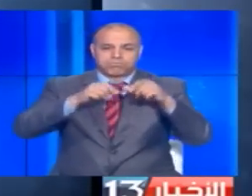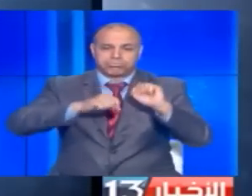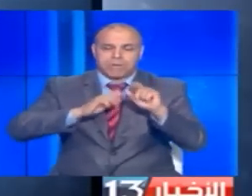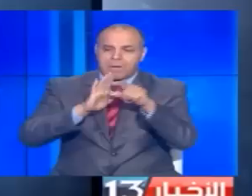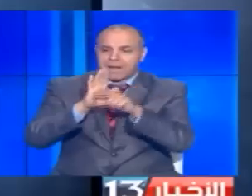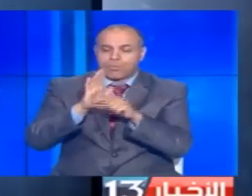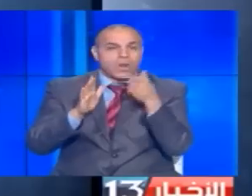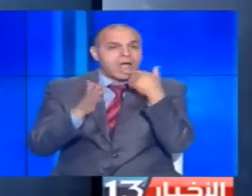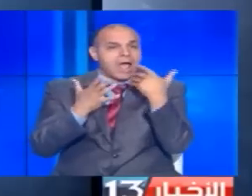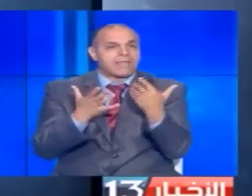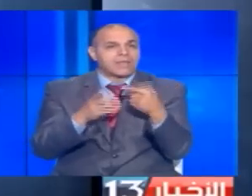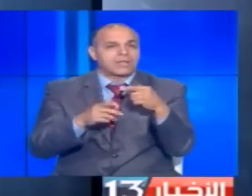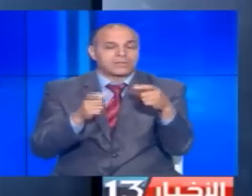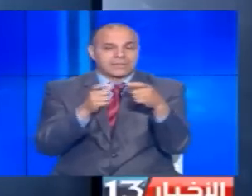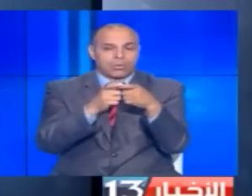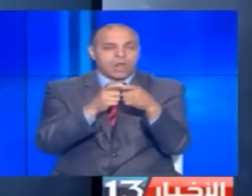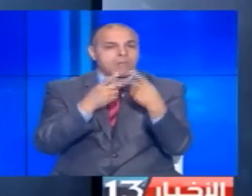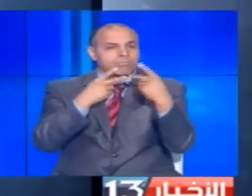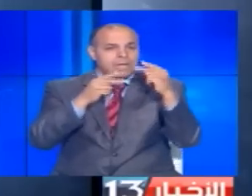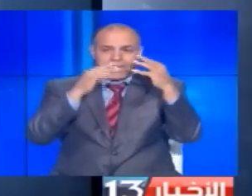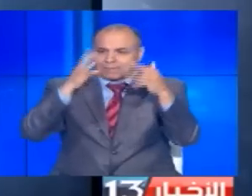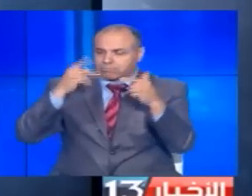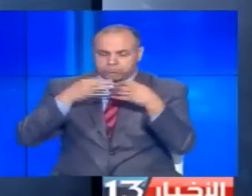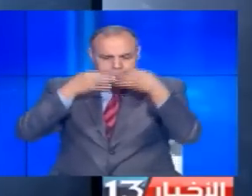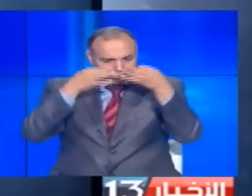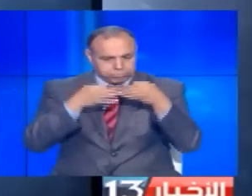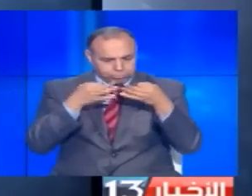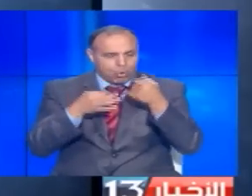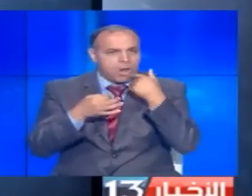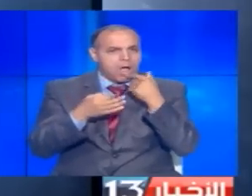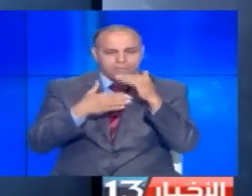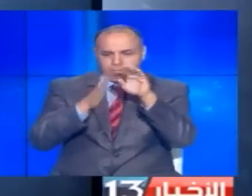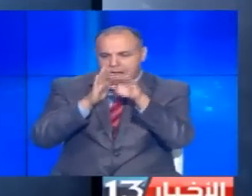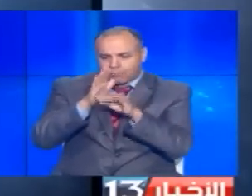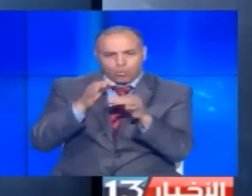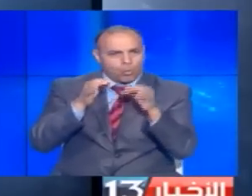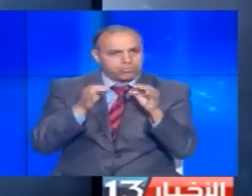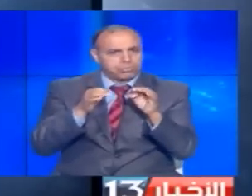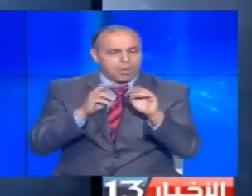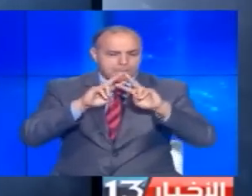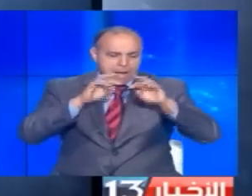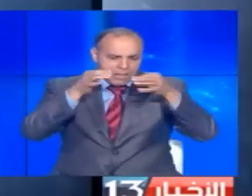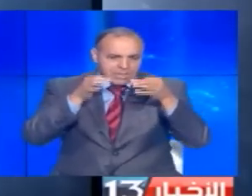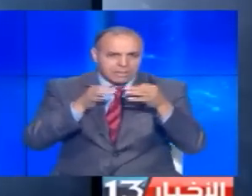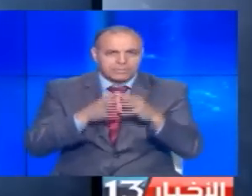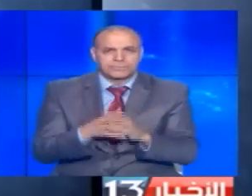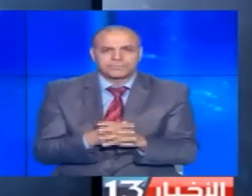للتخطيط حتى تسير الدولة وفق حسابات مضبوطة ومخططات مدروسة.